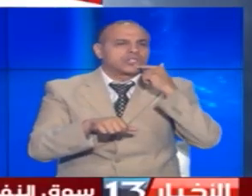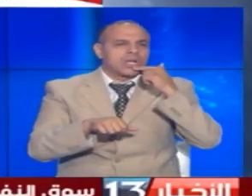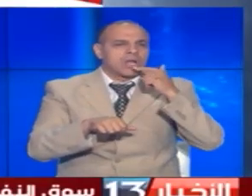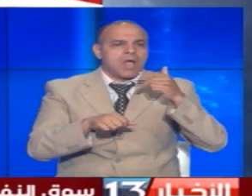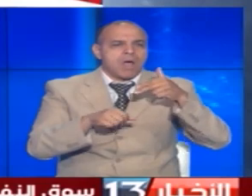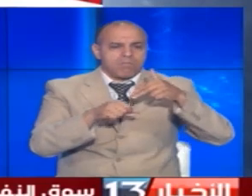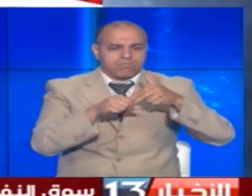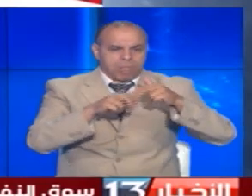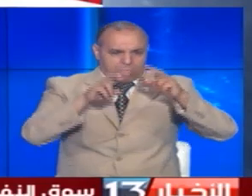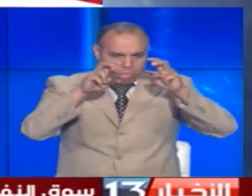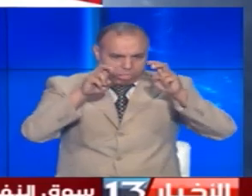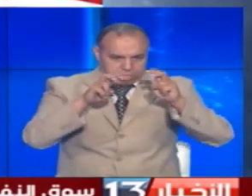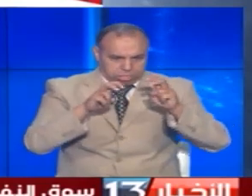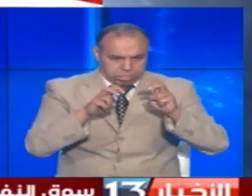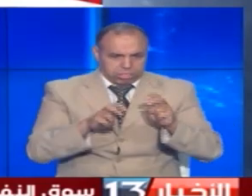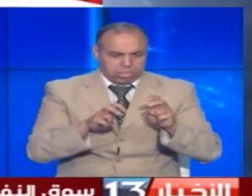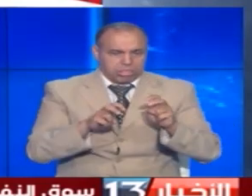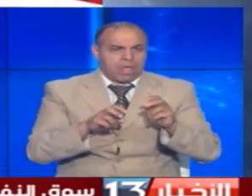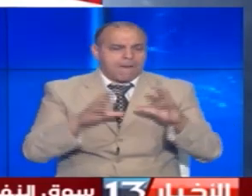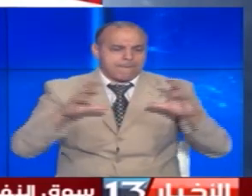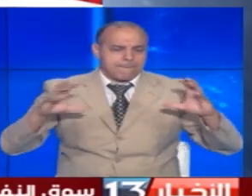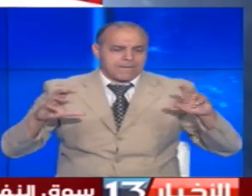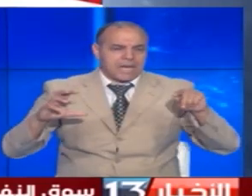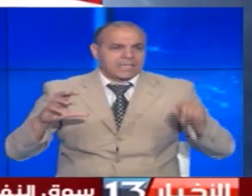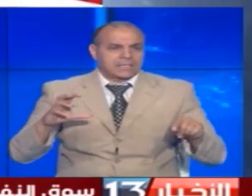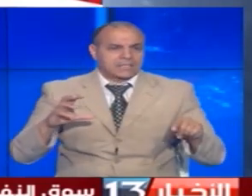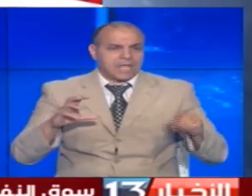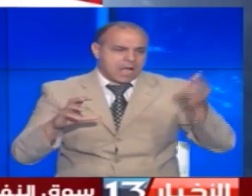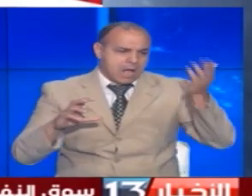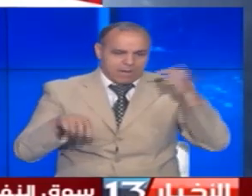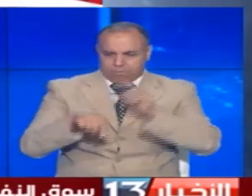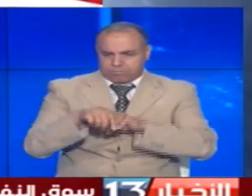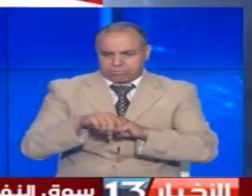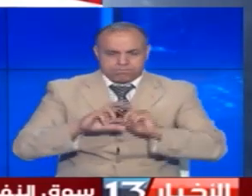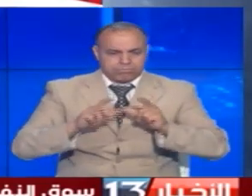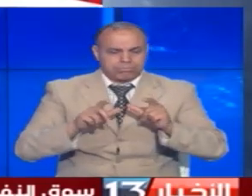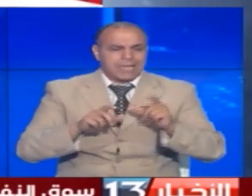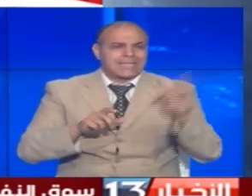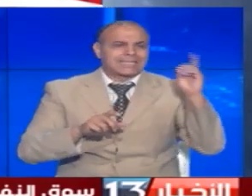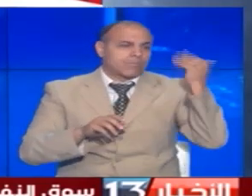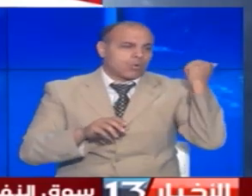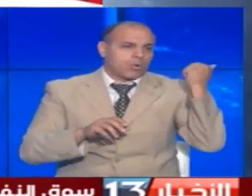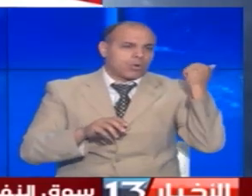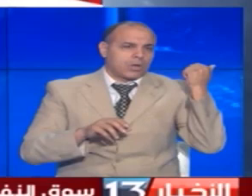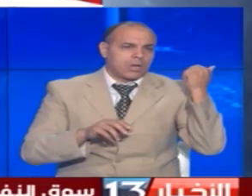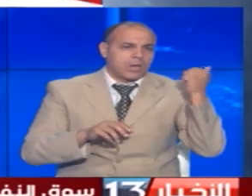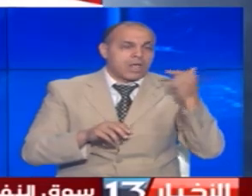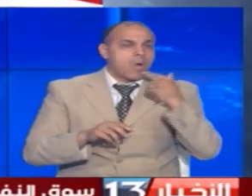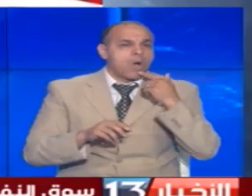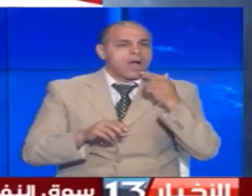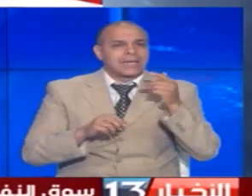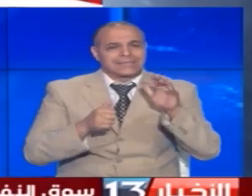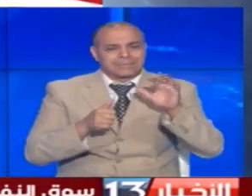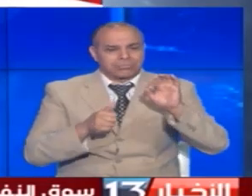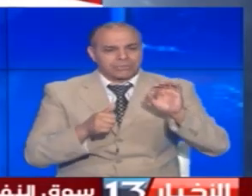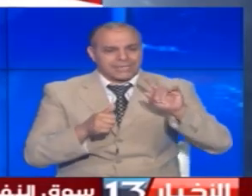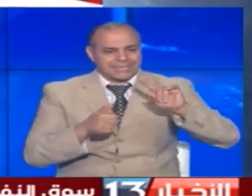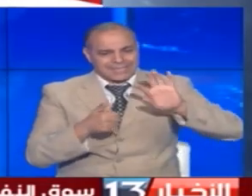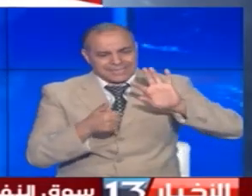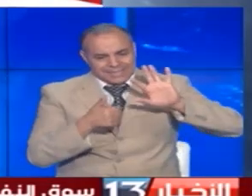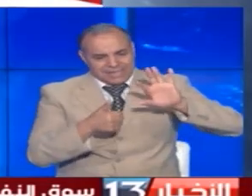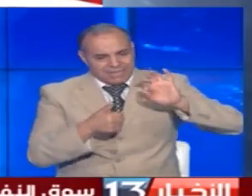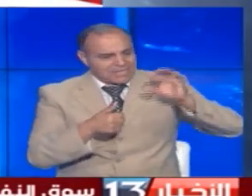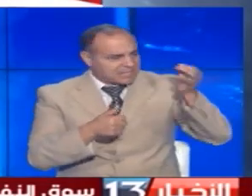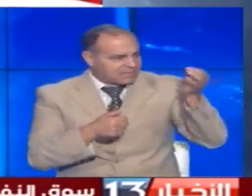خام القياس العالمي مزيج برينت في العقود الاجله في ديسمبر 6 ستات او ما يعادل صفر فاصله صفر